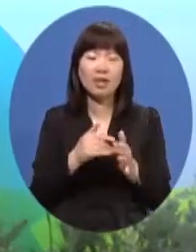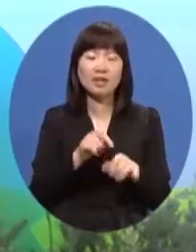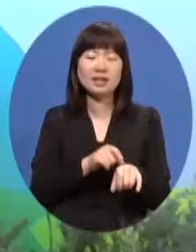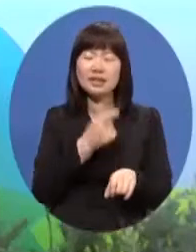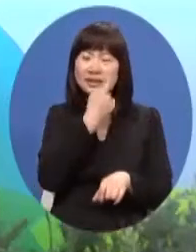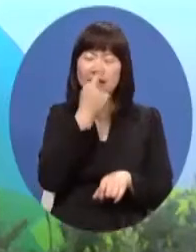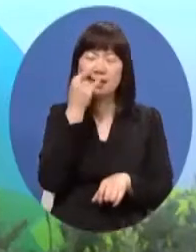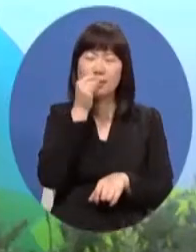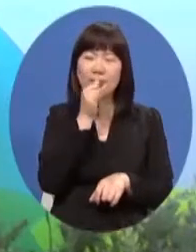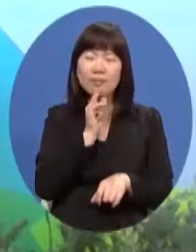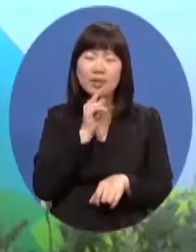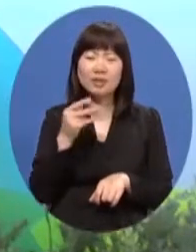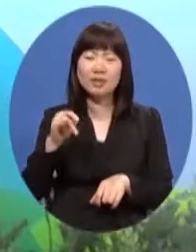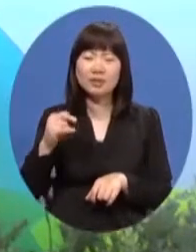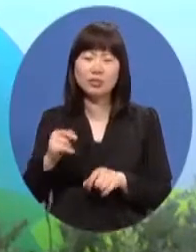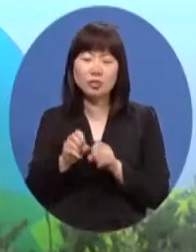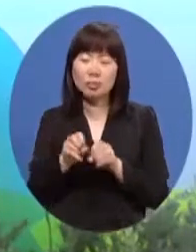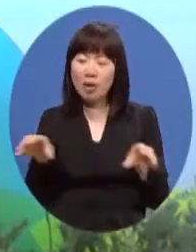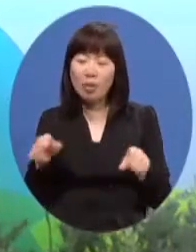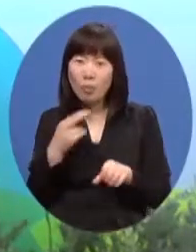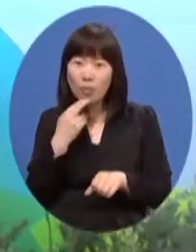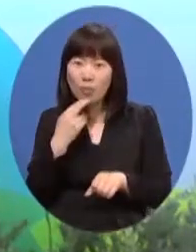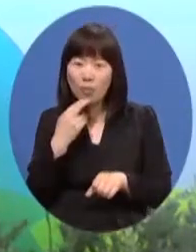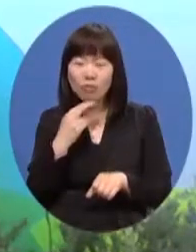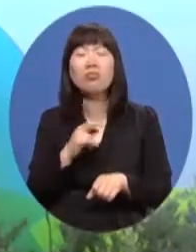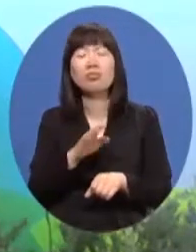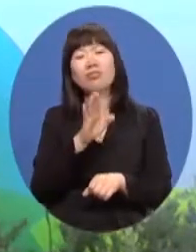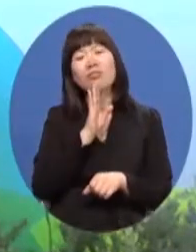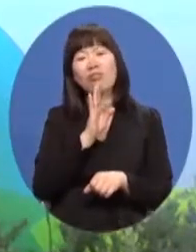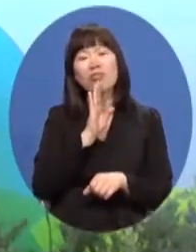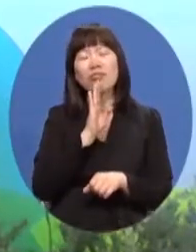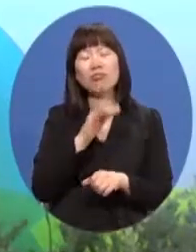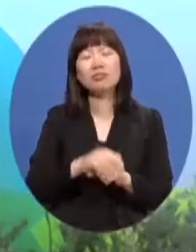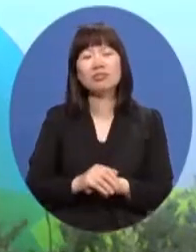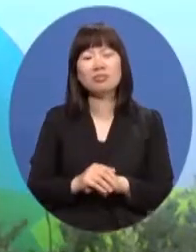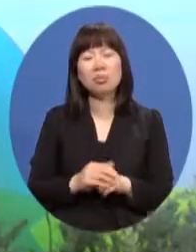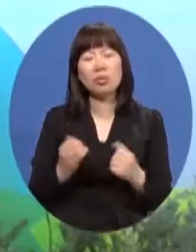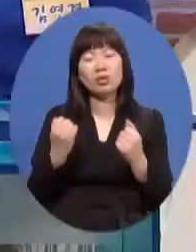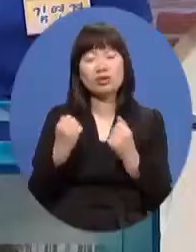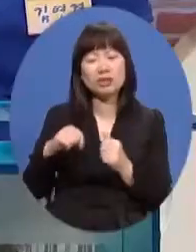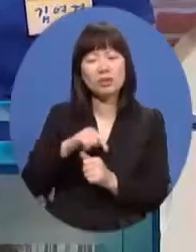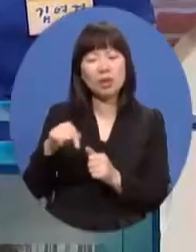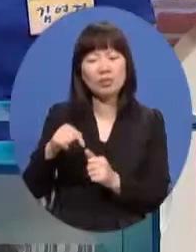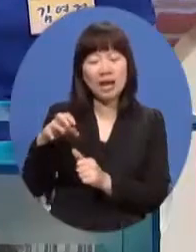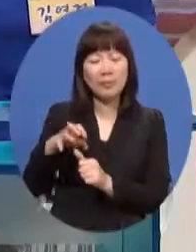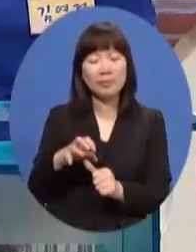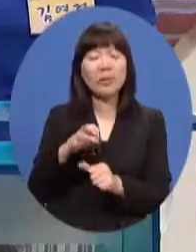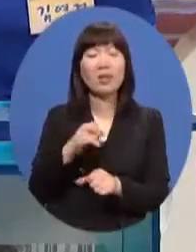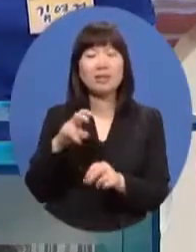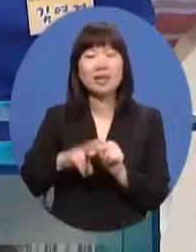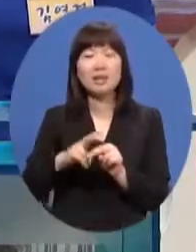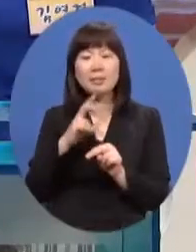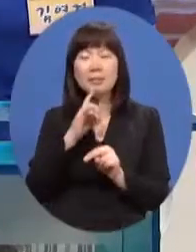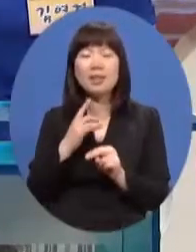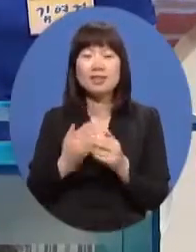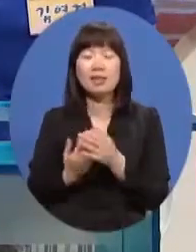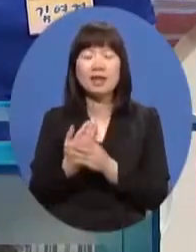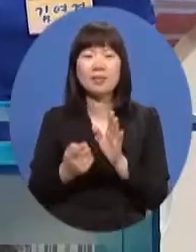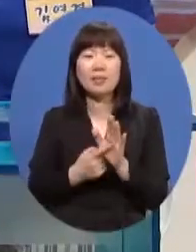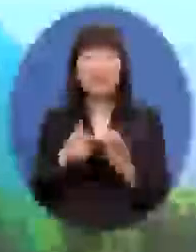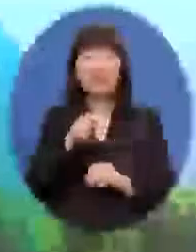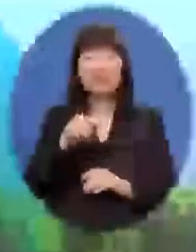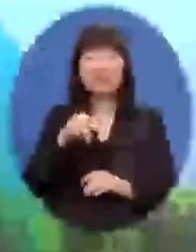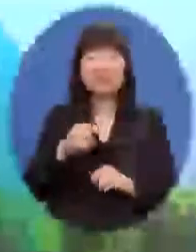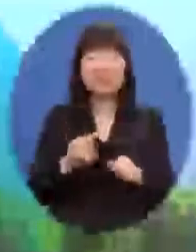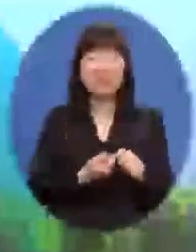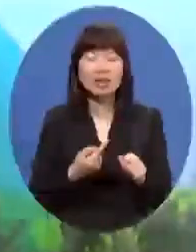특징이 있어요. 티누는 안 번져요, 그러면? 네, 티누는 이제 압력받는 부위에만 생기는 경향이 있거든요. 그래서 그거를 각질을 깎아보면